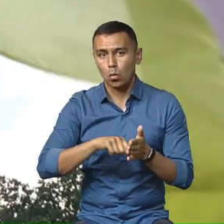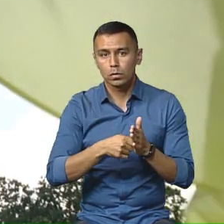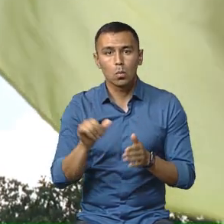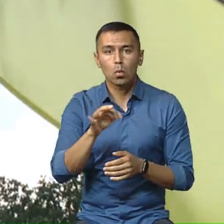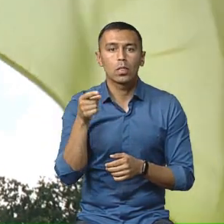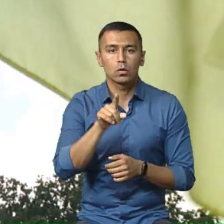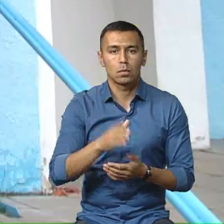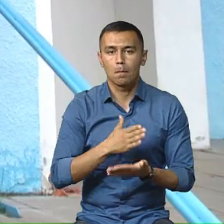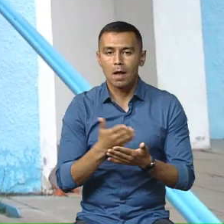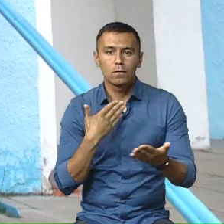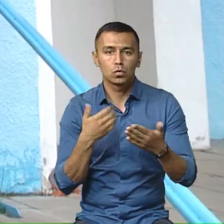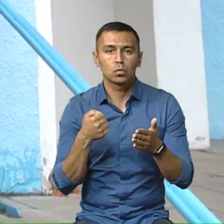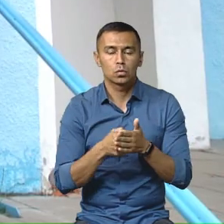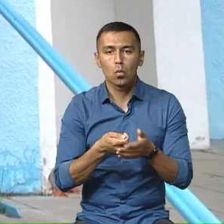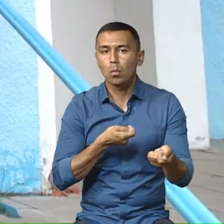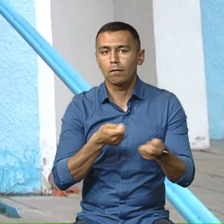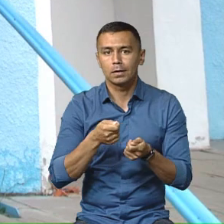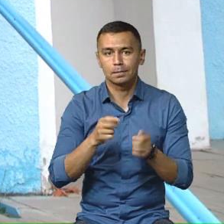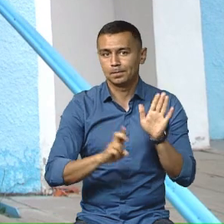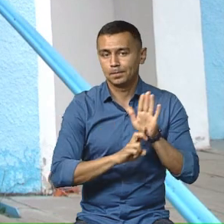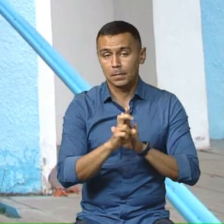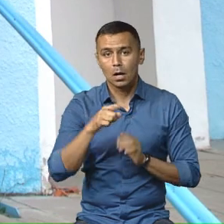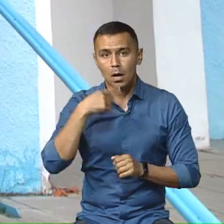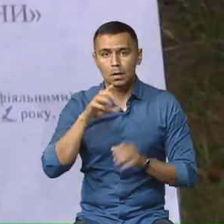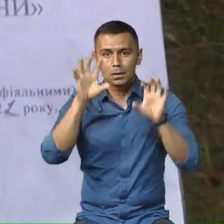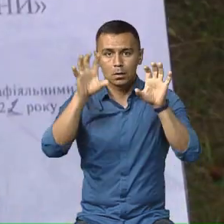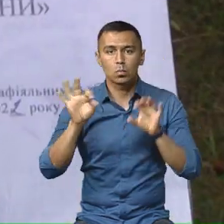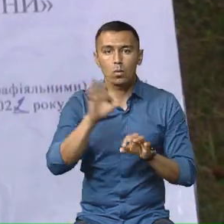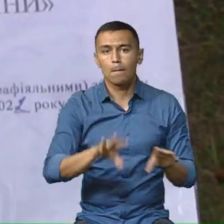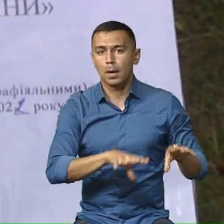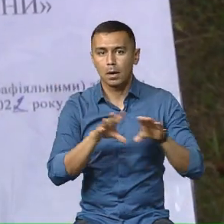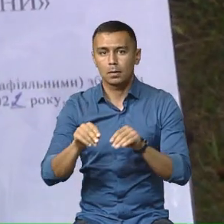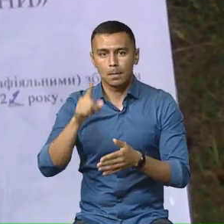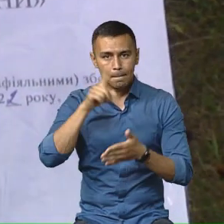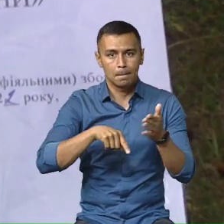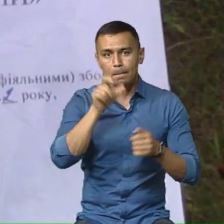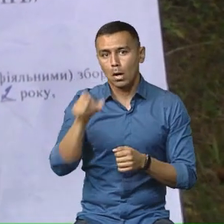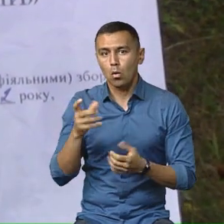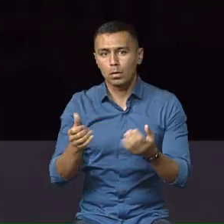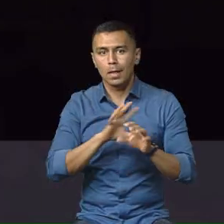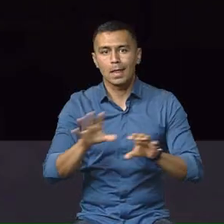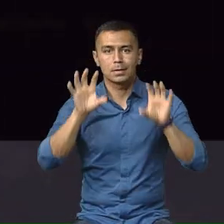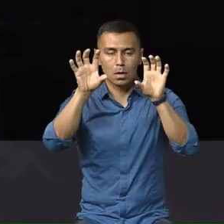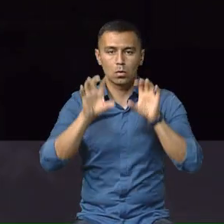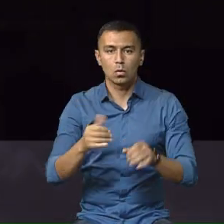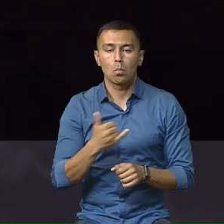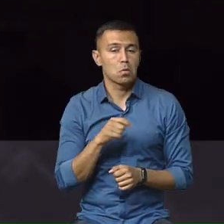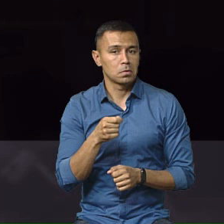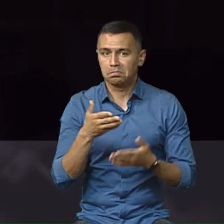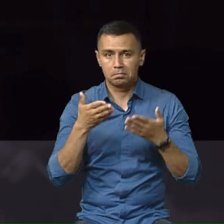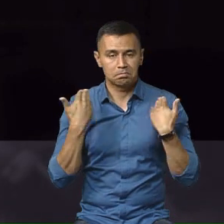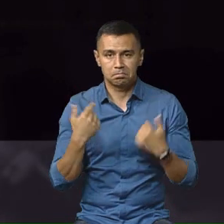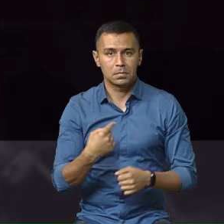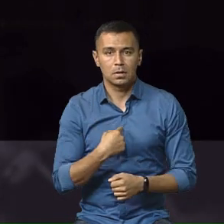про те, що має відношення до управління церквою. Каже, статут про перехід прихожани отримали незаконно. У мене ключа немає,